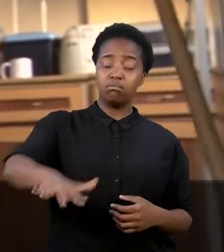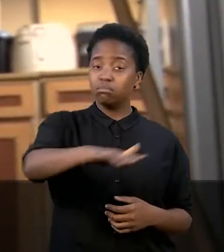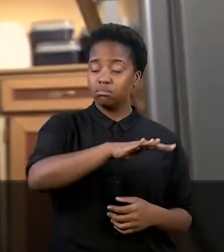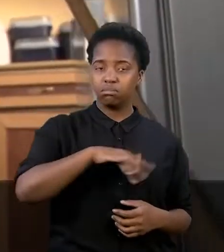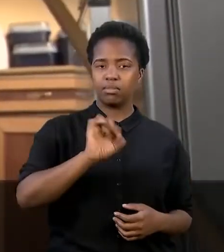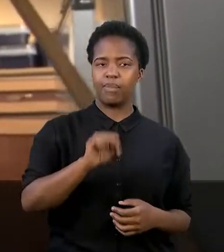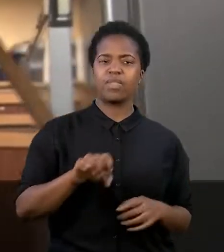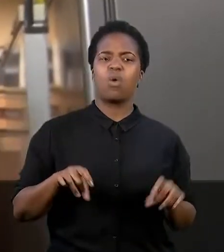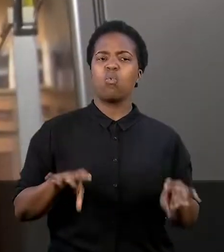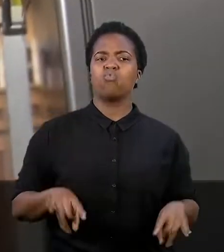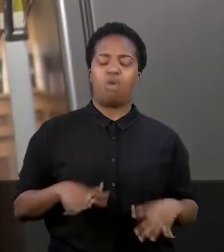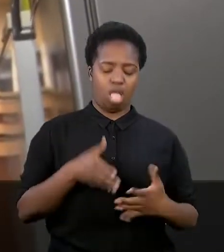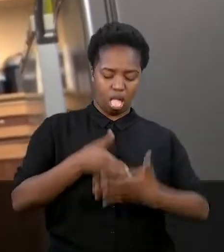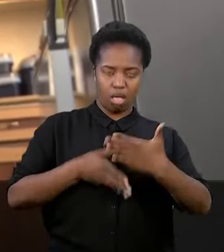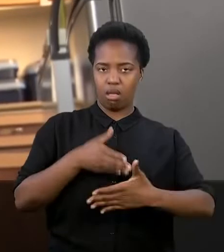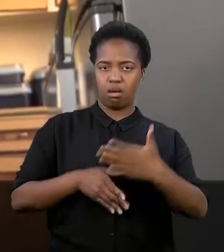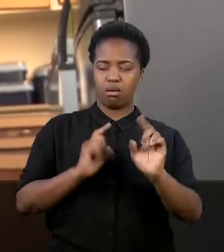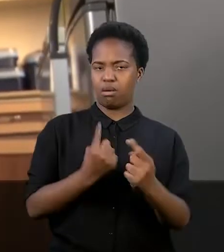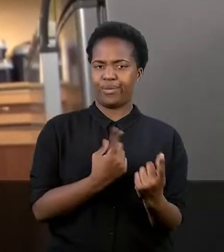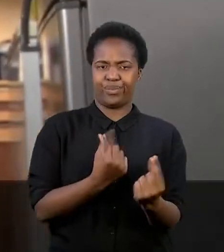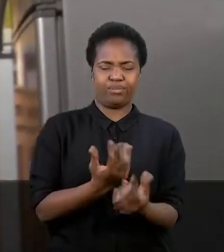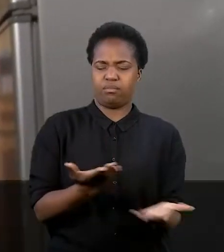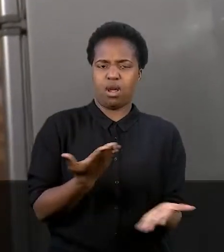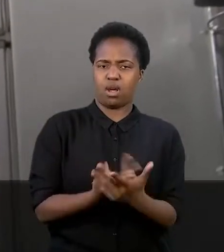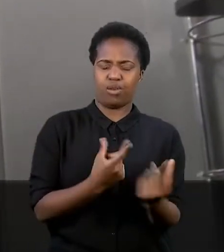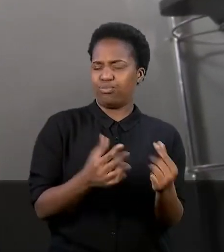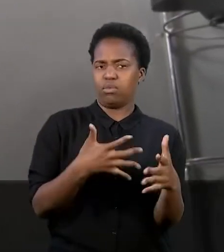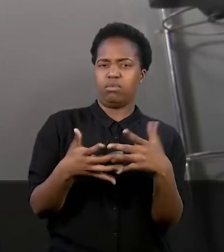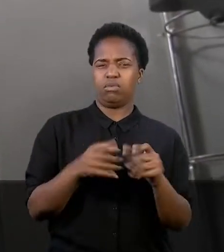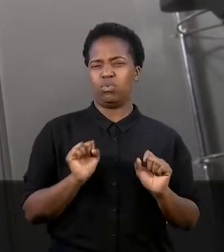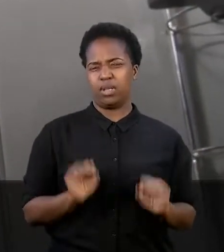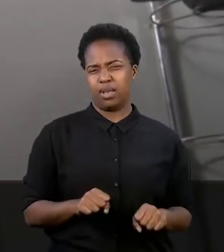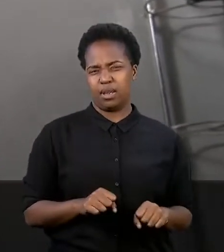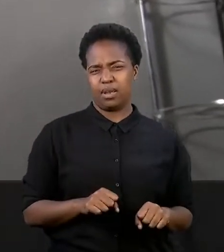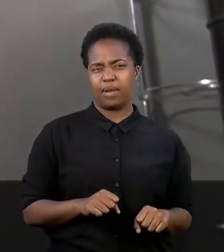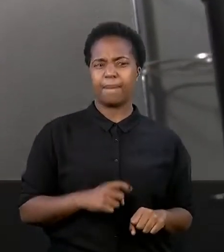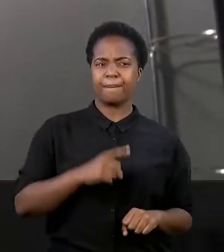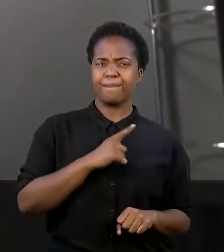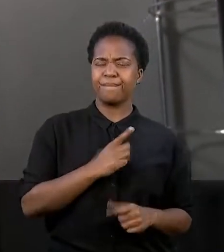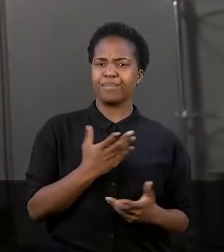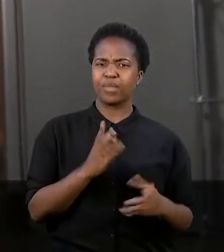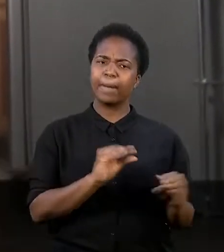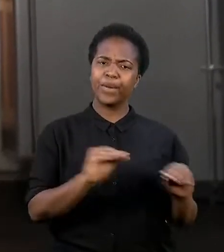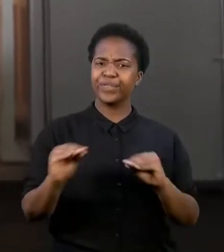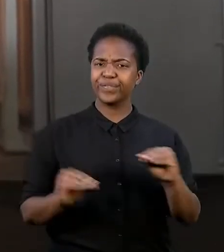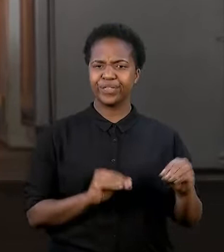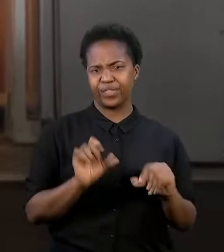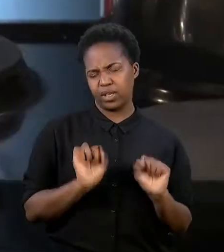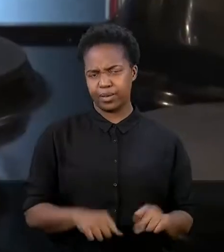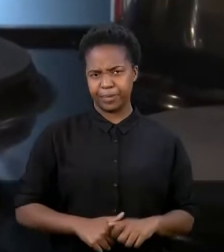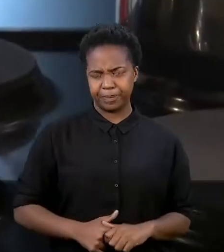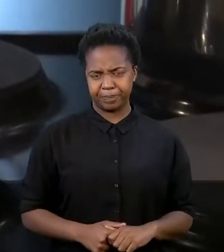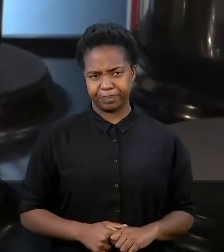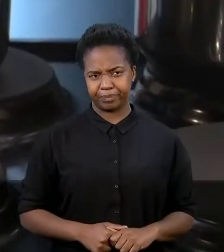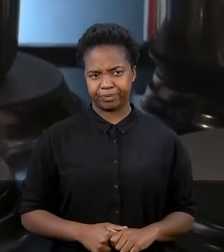jarata na ku kula. Wheelchair a yi pfali nchumu ka munhu. Va vona loko ni heta ku vaviseka ne, xo sungula a